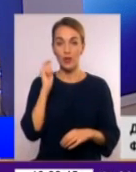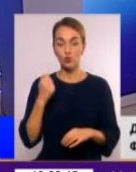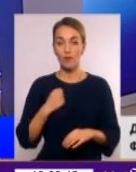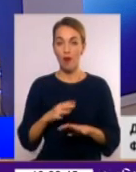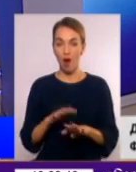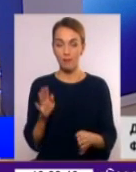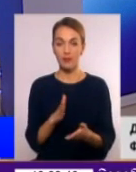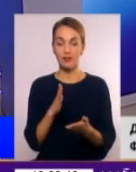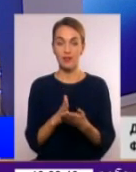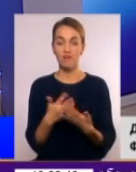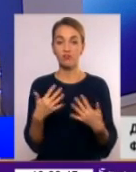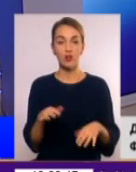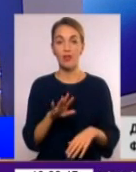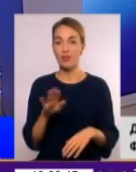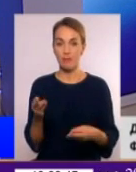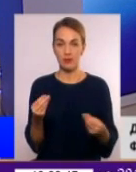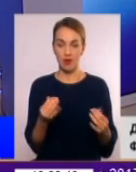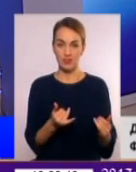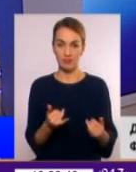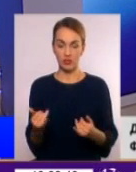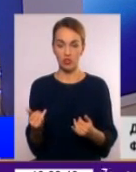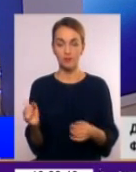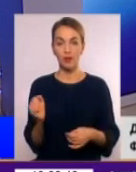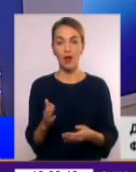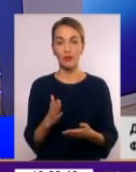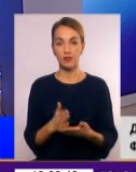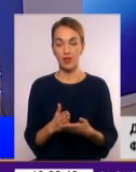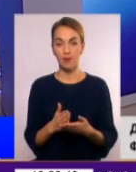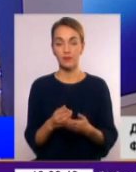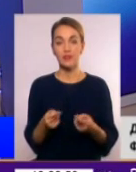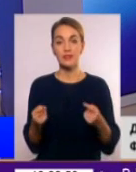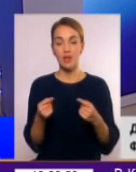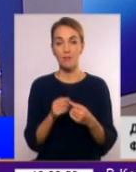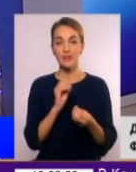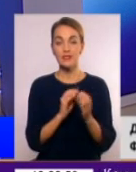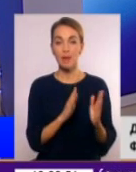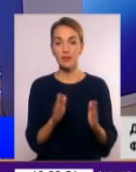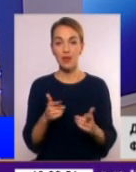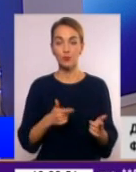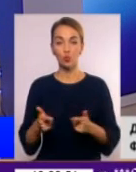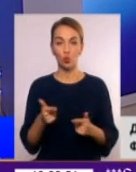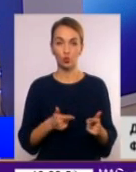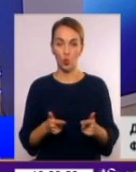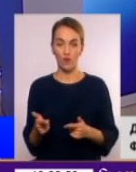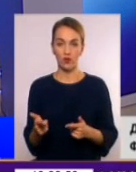армії є вже не матеріальне забезпечення, а є саме стабільна підготовка